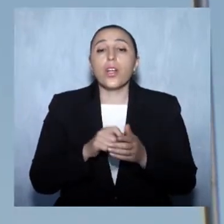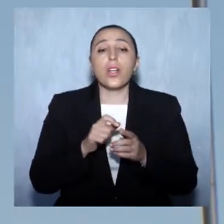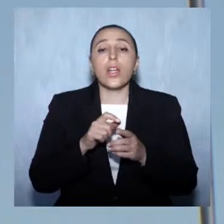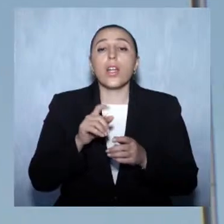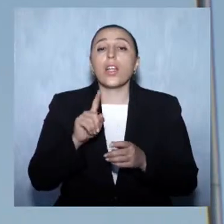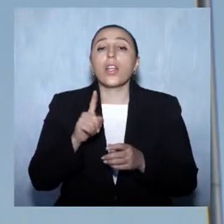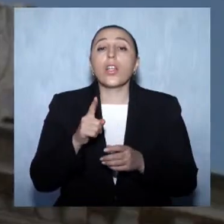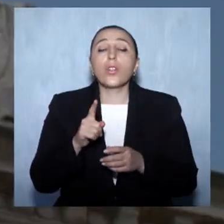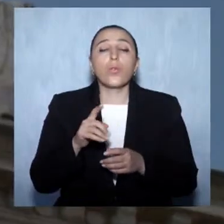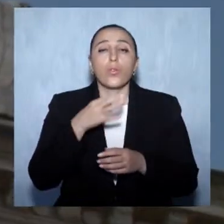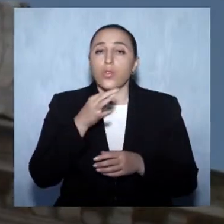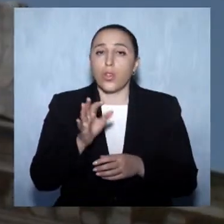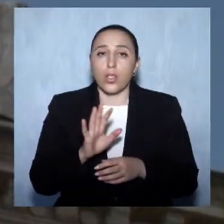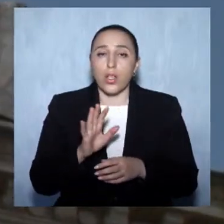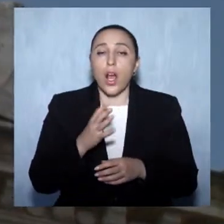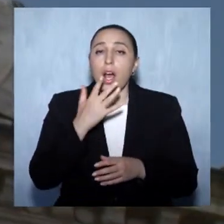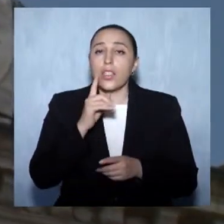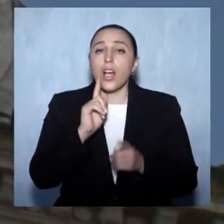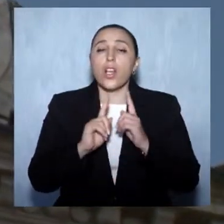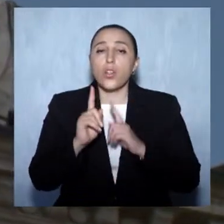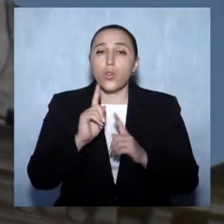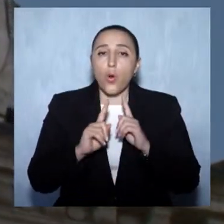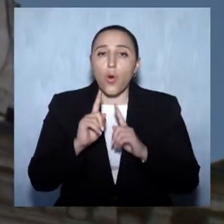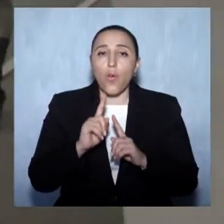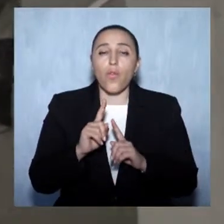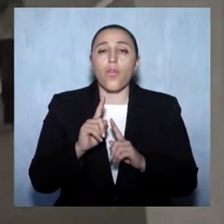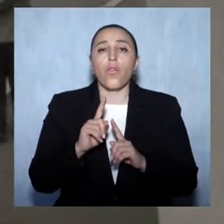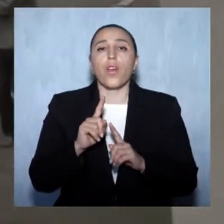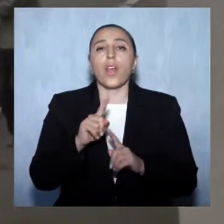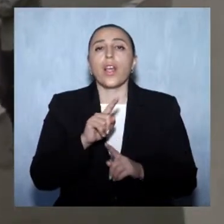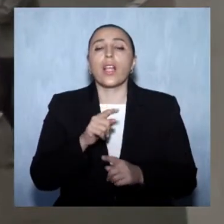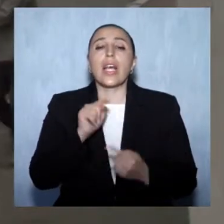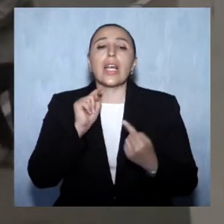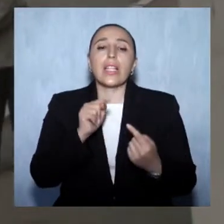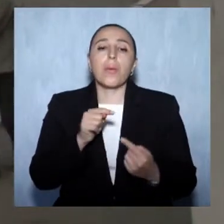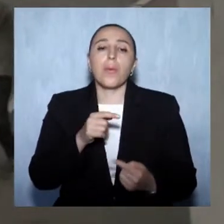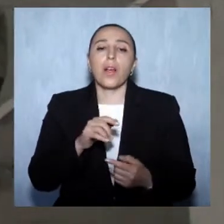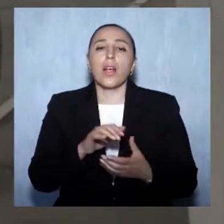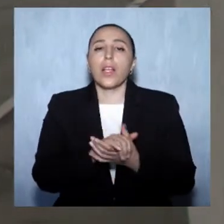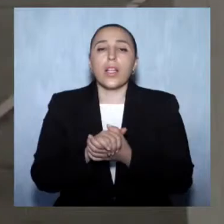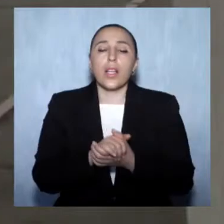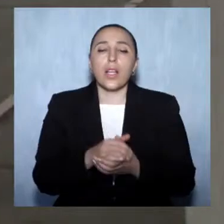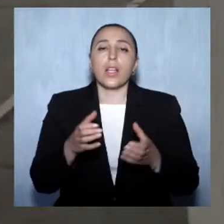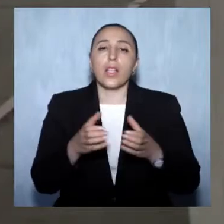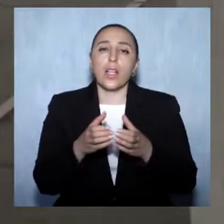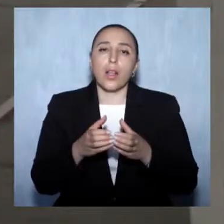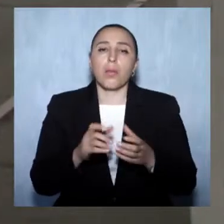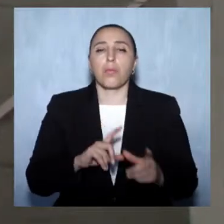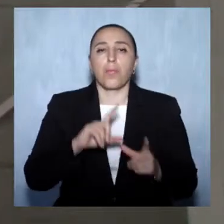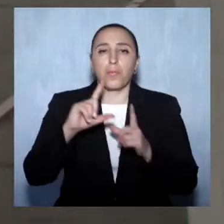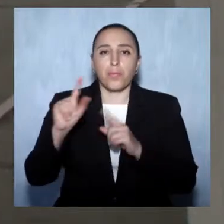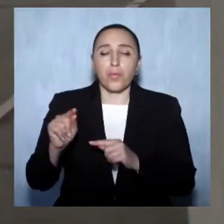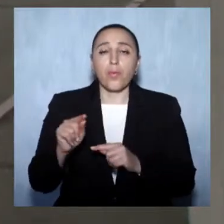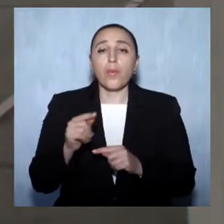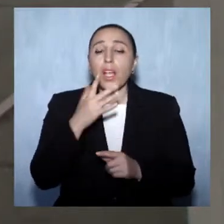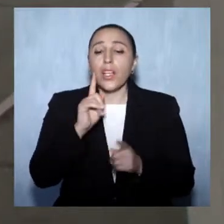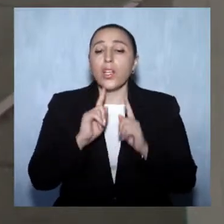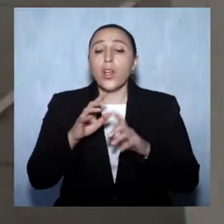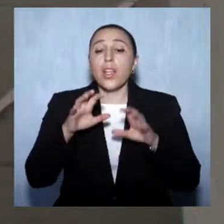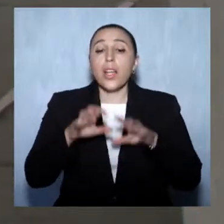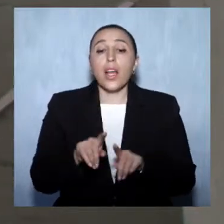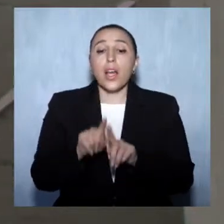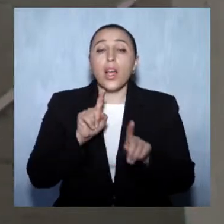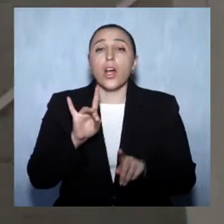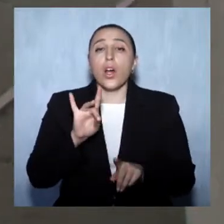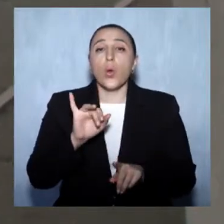Արցախ էր մեկնել ազգային ժողովի իշխանական ու ընդդիմադիր խմբակցությունների ներկայացուցիչների պատվիրակություն, խորհրդարանի փոխոսնակ Ռուբեն